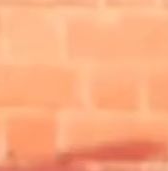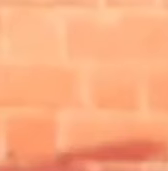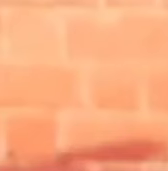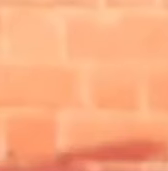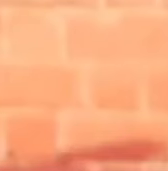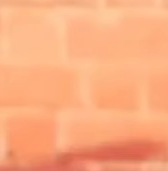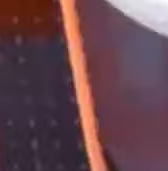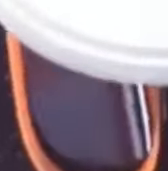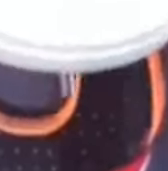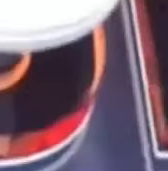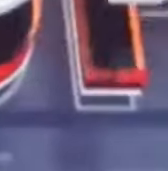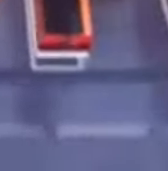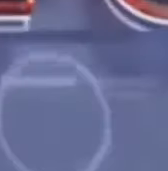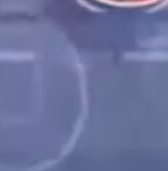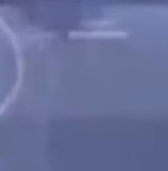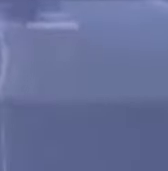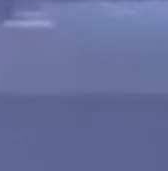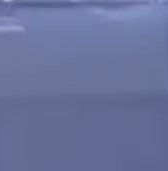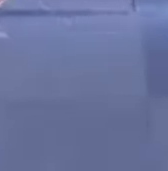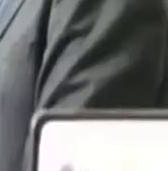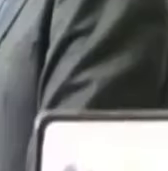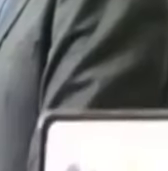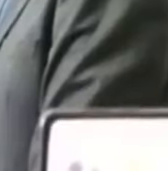abantu bangi ddala.